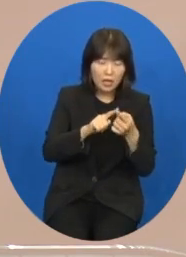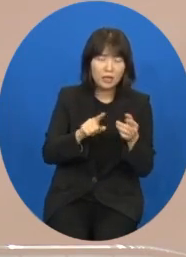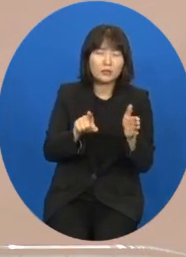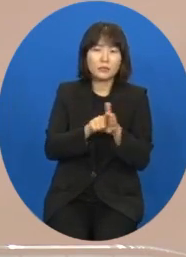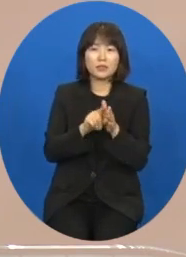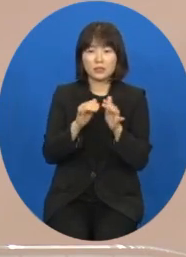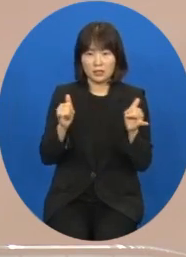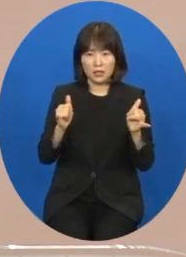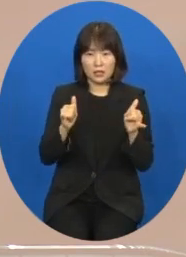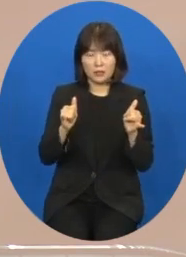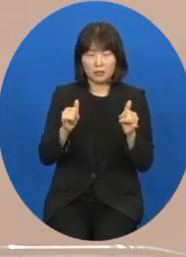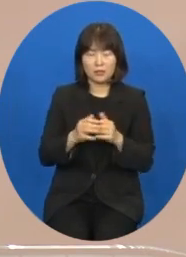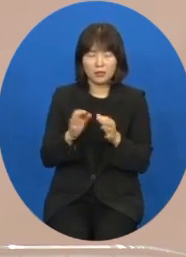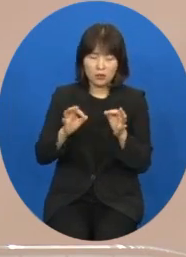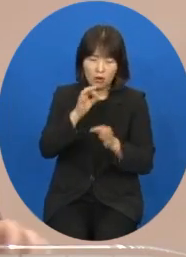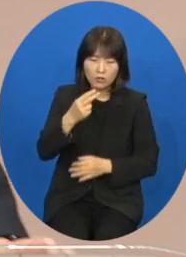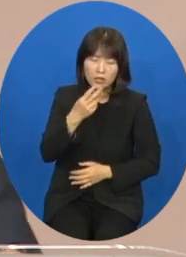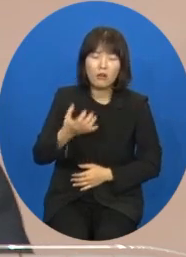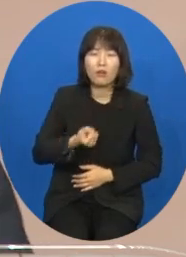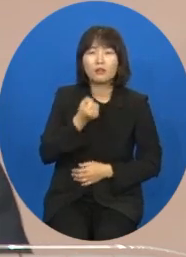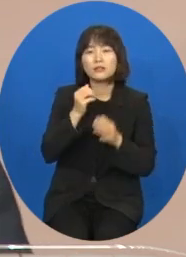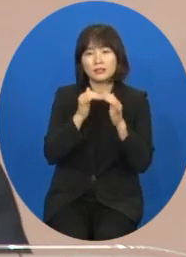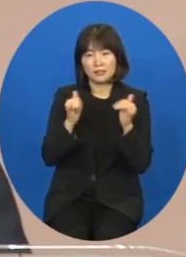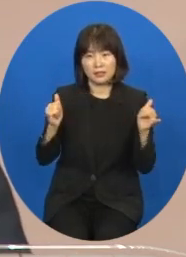영혼이 생명을 얻은 사람.